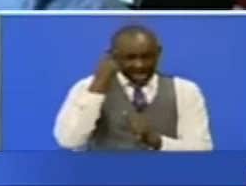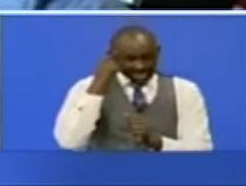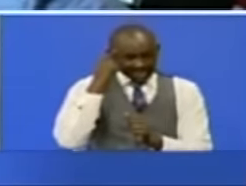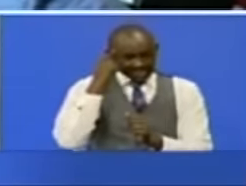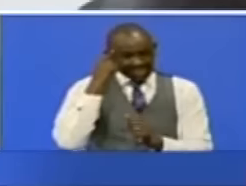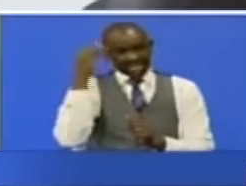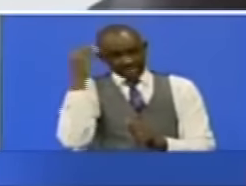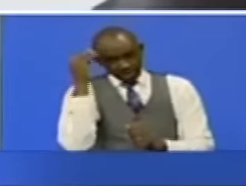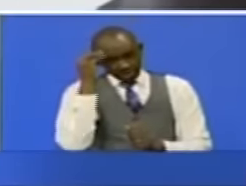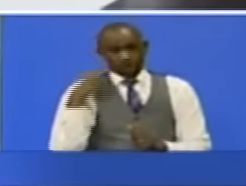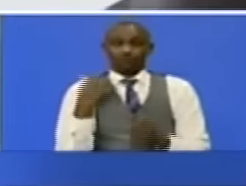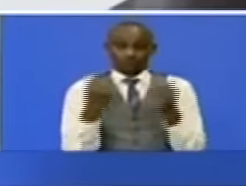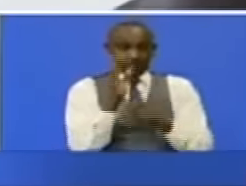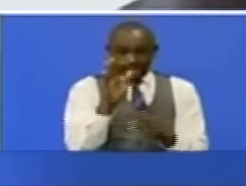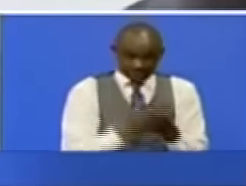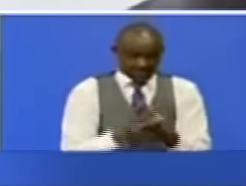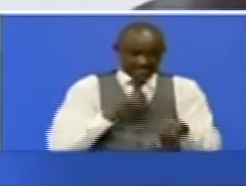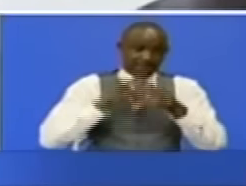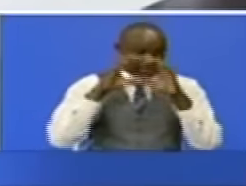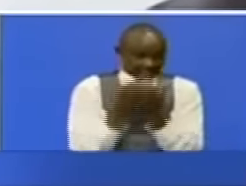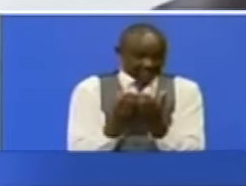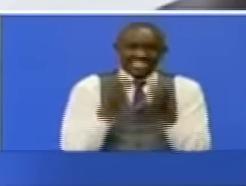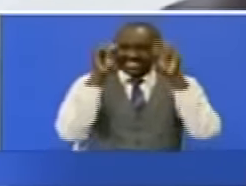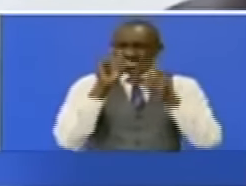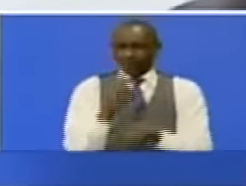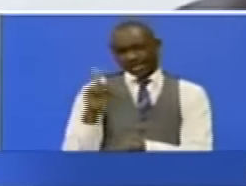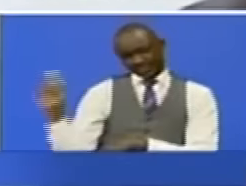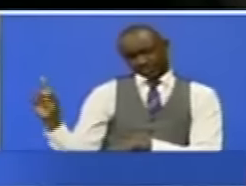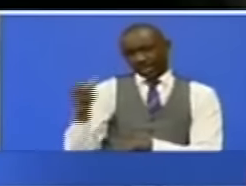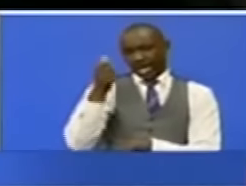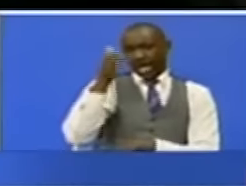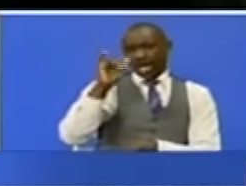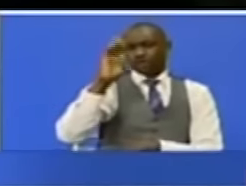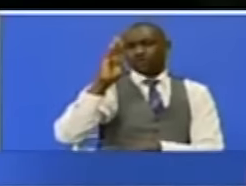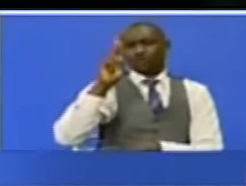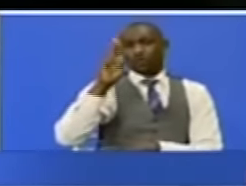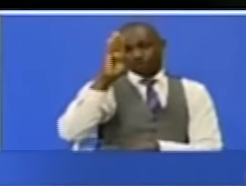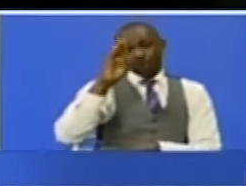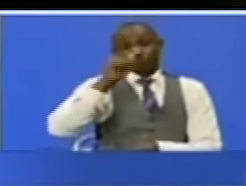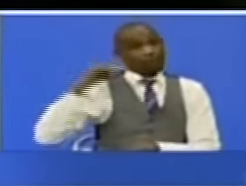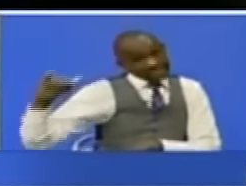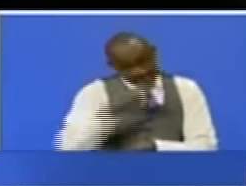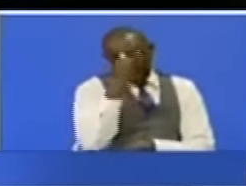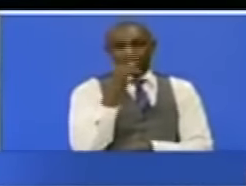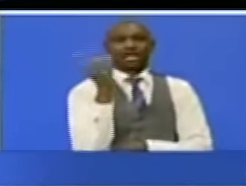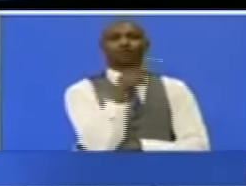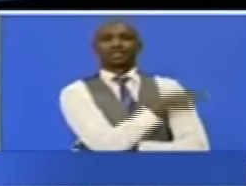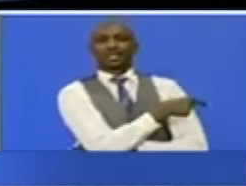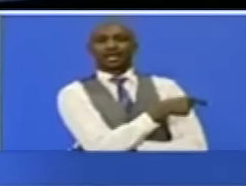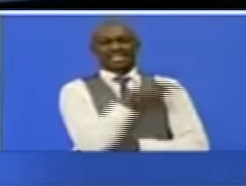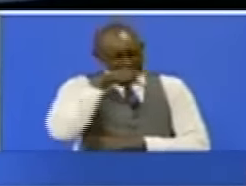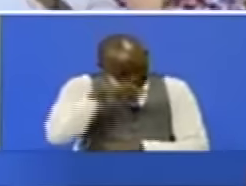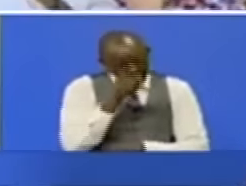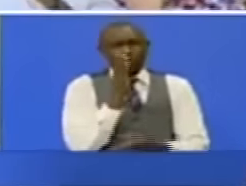kupitia darasani. Mmoja wa walimu hao ni Ayub Mohamed kutoka shule ya upili ya Eastleigh jijini Nairobi, akiwa mmoja